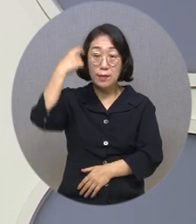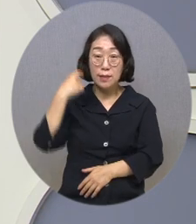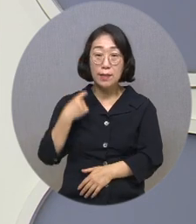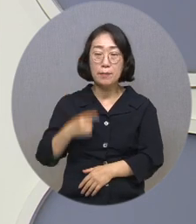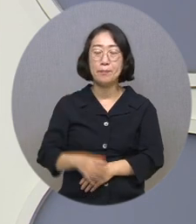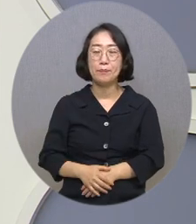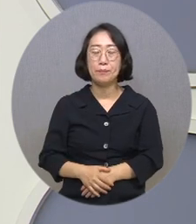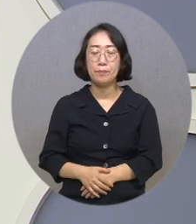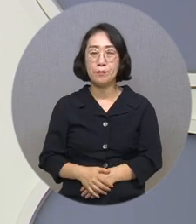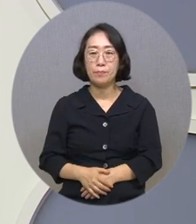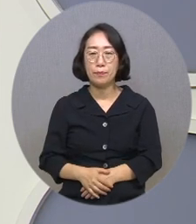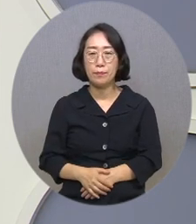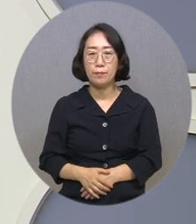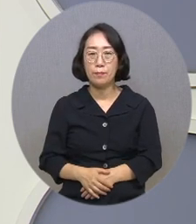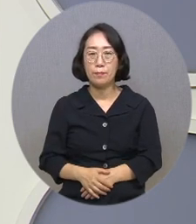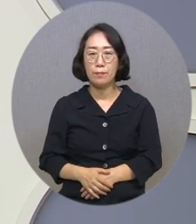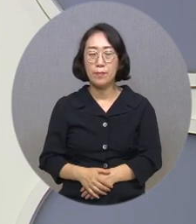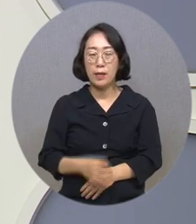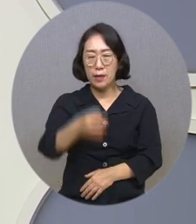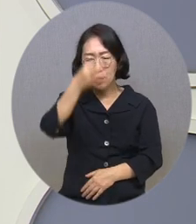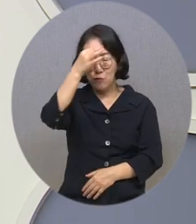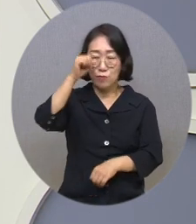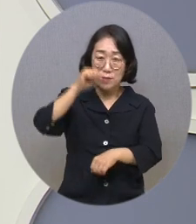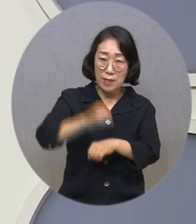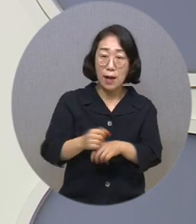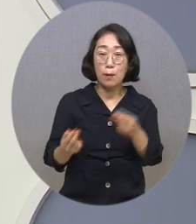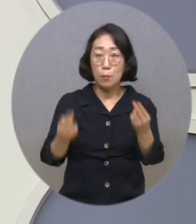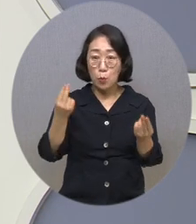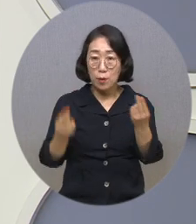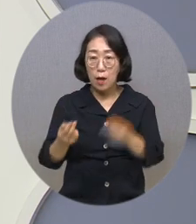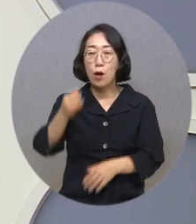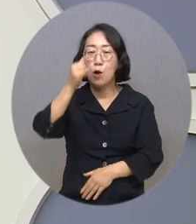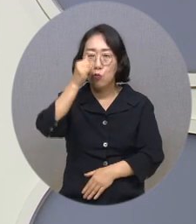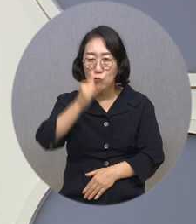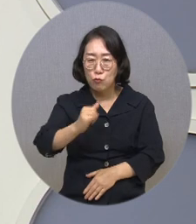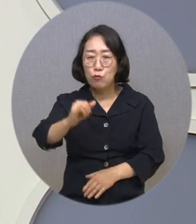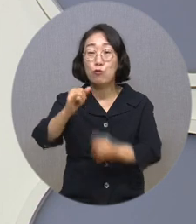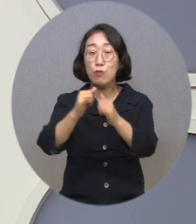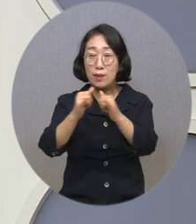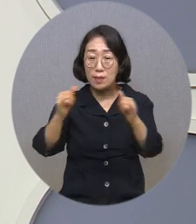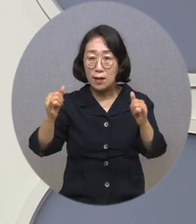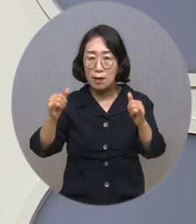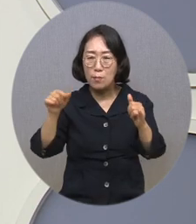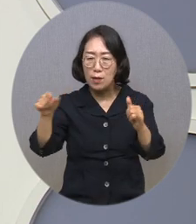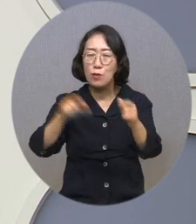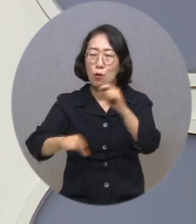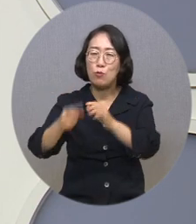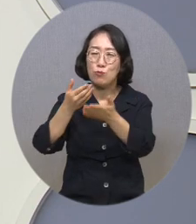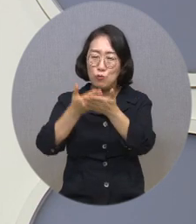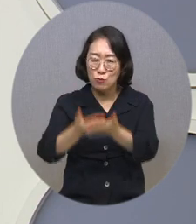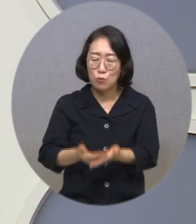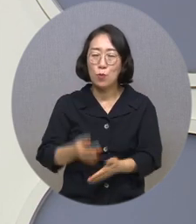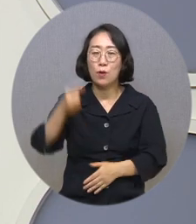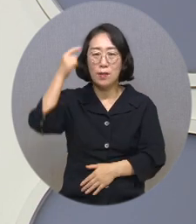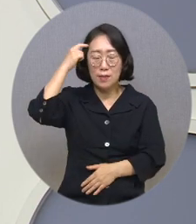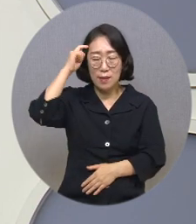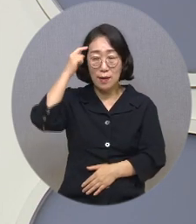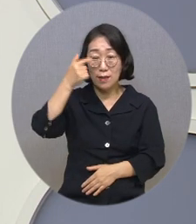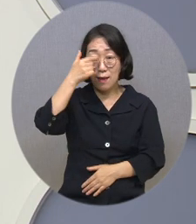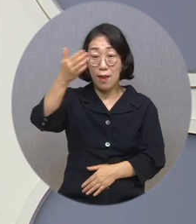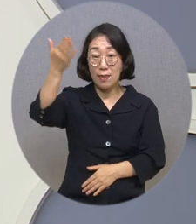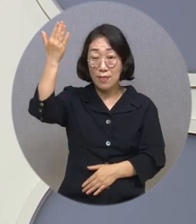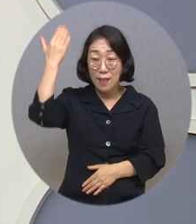첫째는 우리가 유능한 사람보다는 저는 앞으로는 훌륭한 사람이 예, 중요하다고 보고 있습니다. 예,